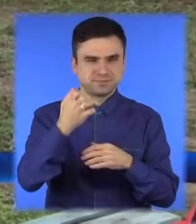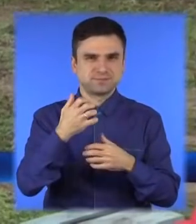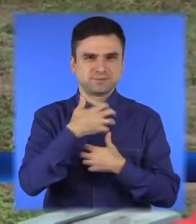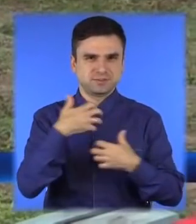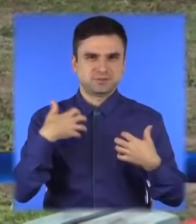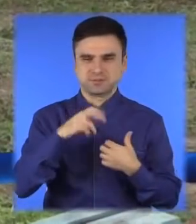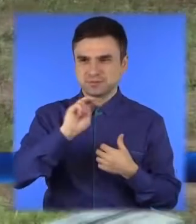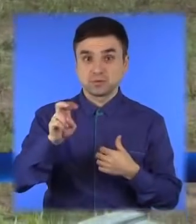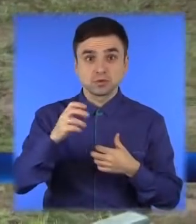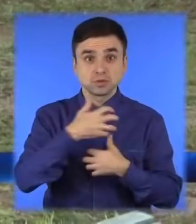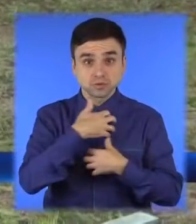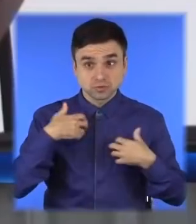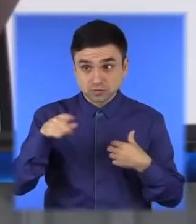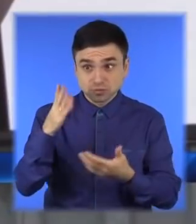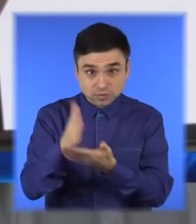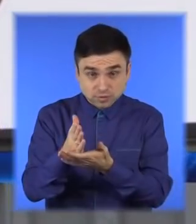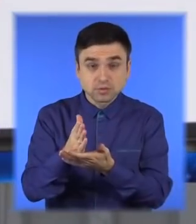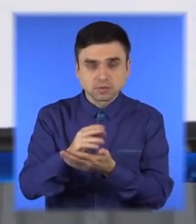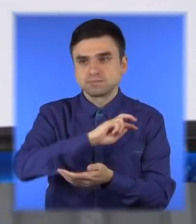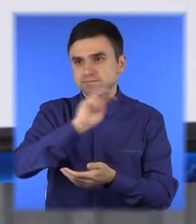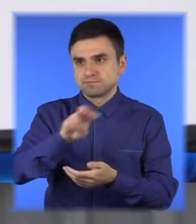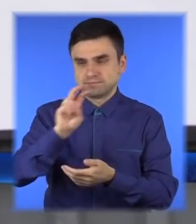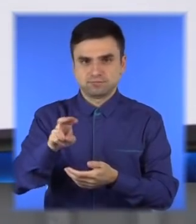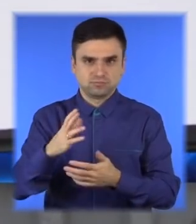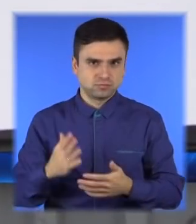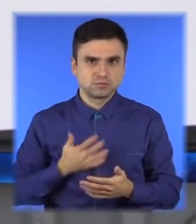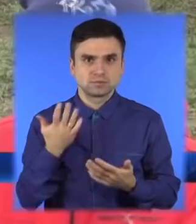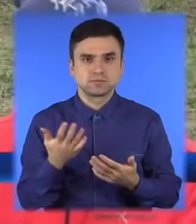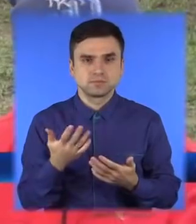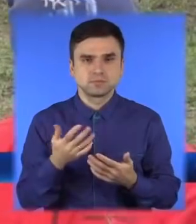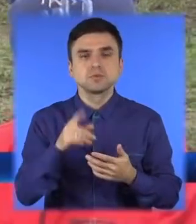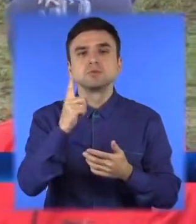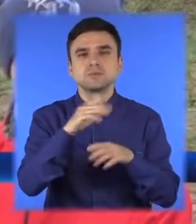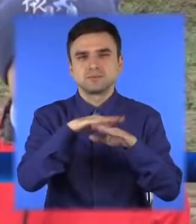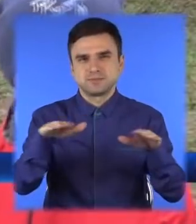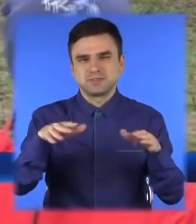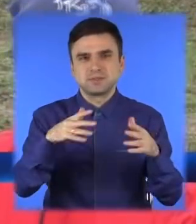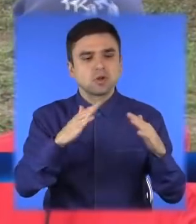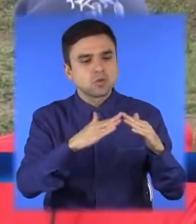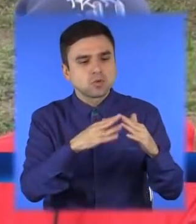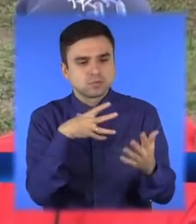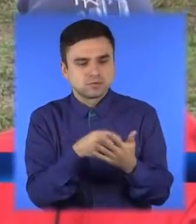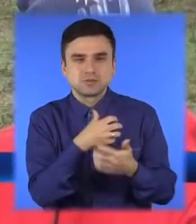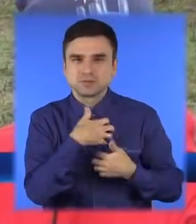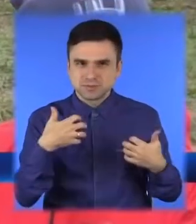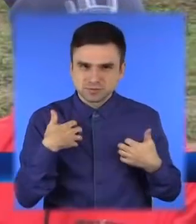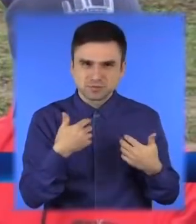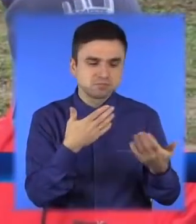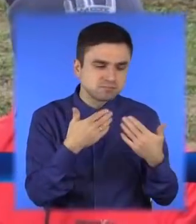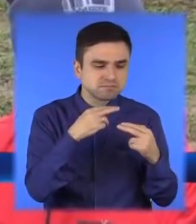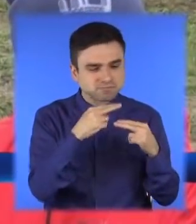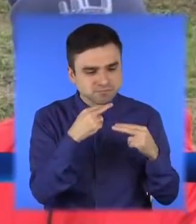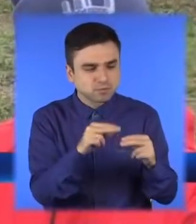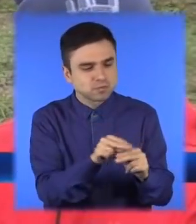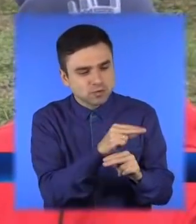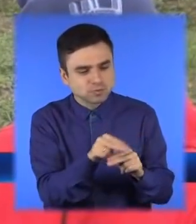де виступають звірі. Коли вдома любиш тваринку, з нею спілкуєшся, її дресируєш, просто привчаєш